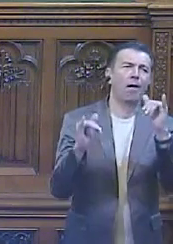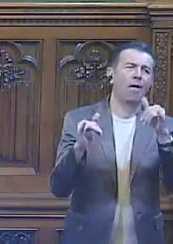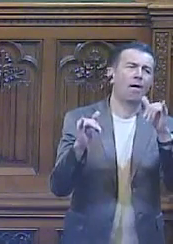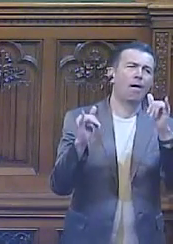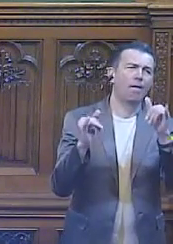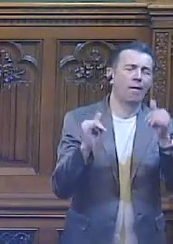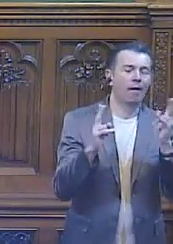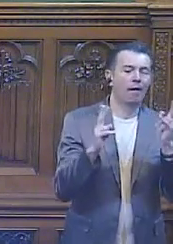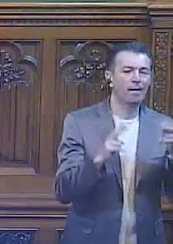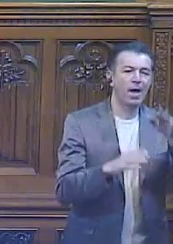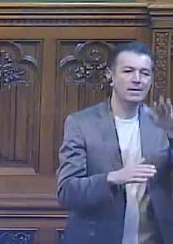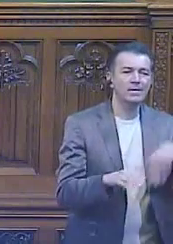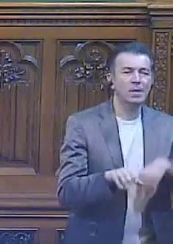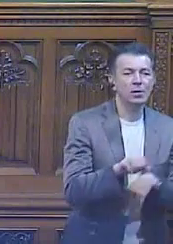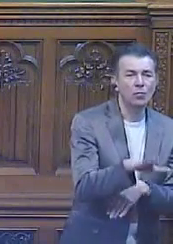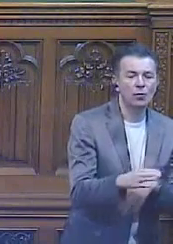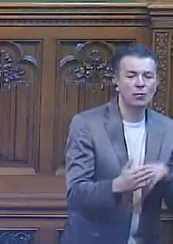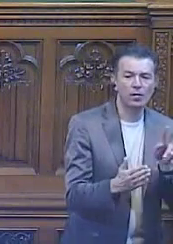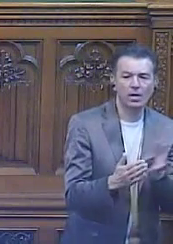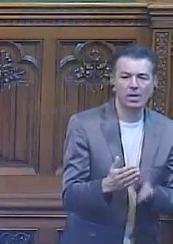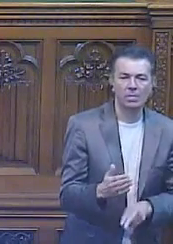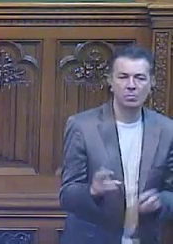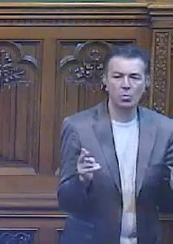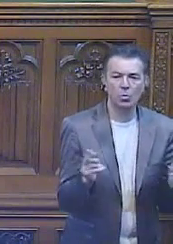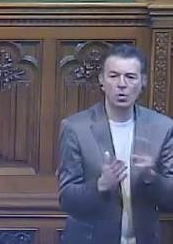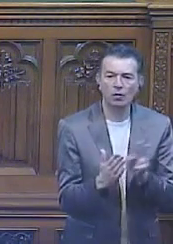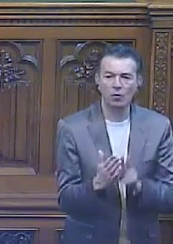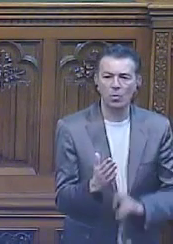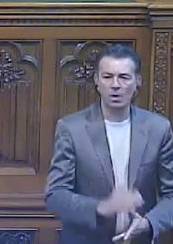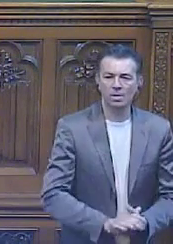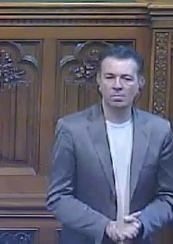15 nachlesen. Da lese ich Ihnen das ganz kurz vor.